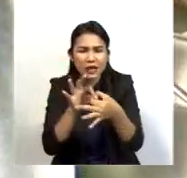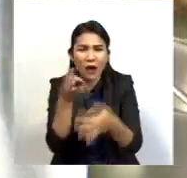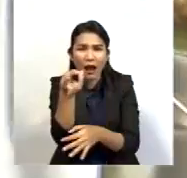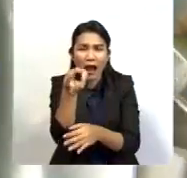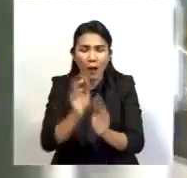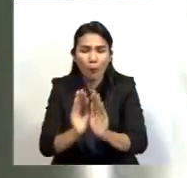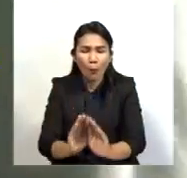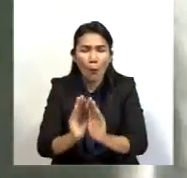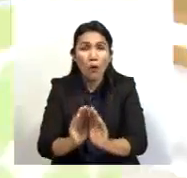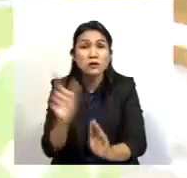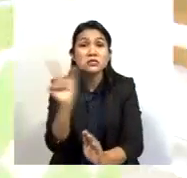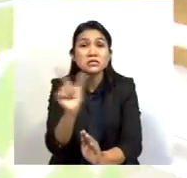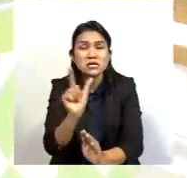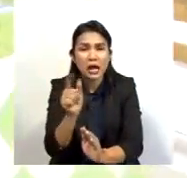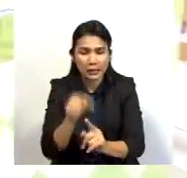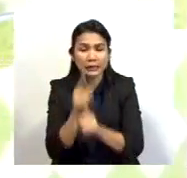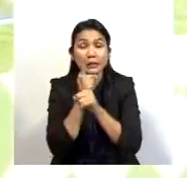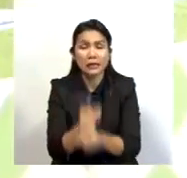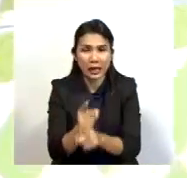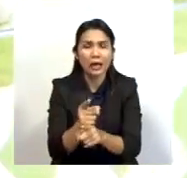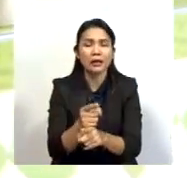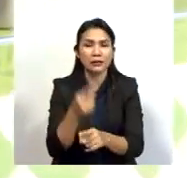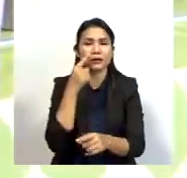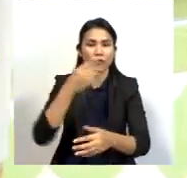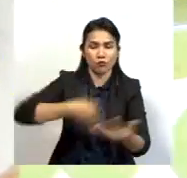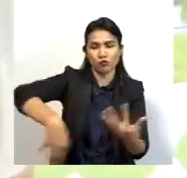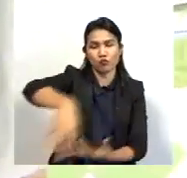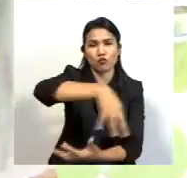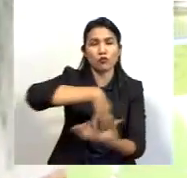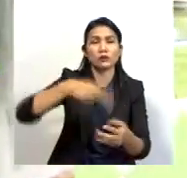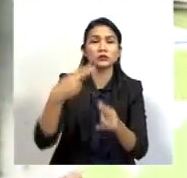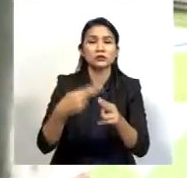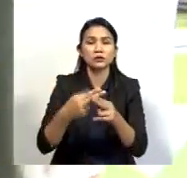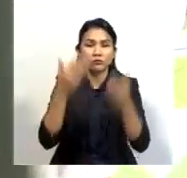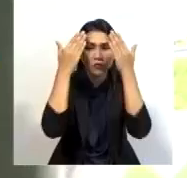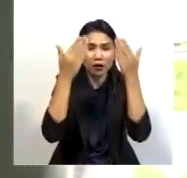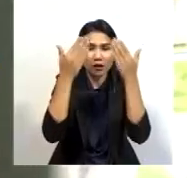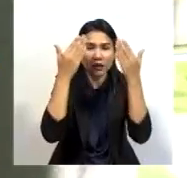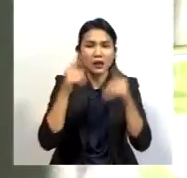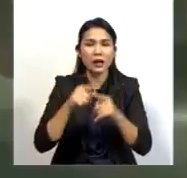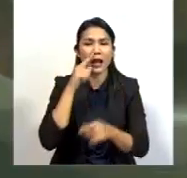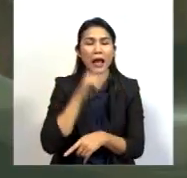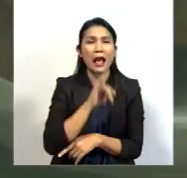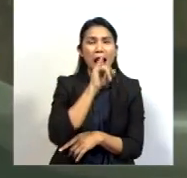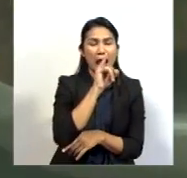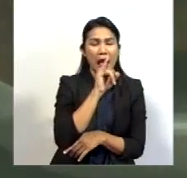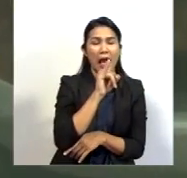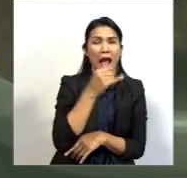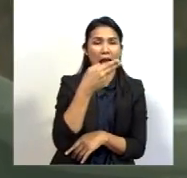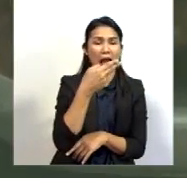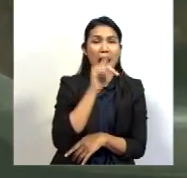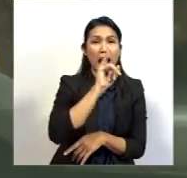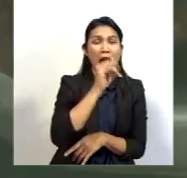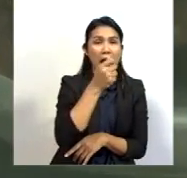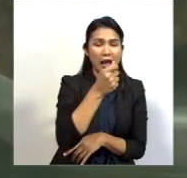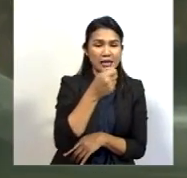ำรับชาวมุสลิมที่พี่มาโนจันเชื้อหรือชื่อมุสลิมคือไอยีอับดุลละมานน